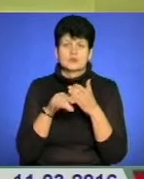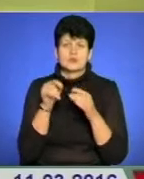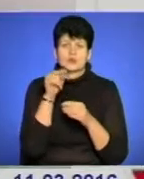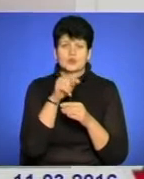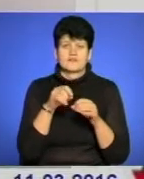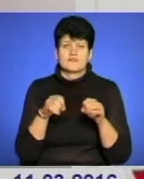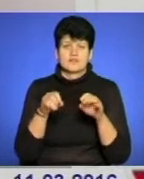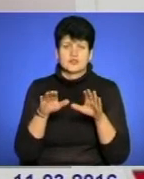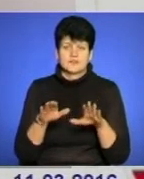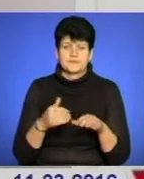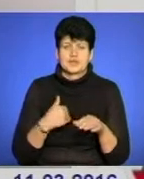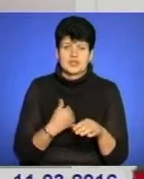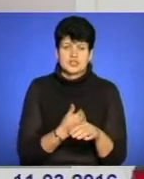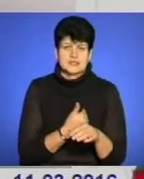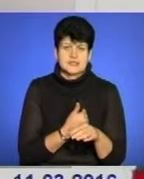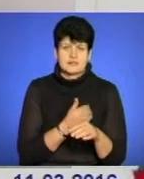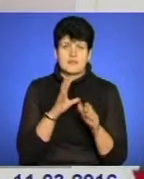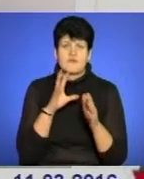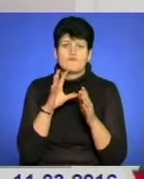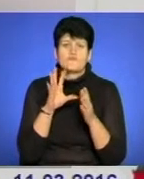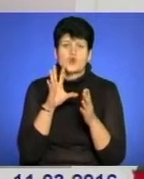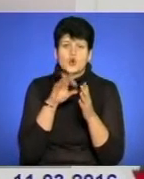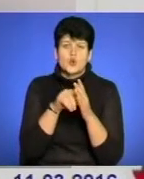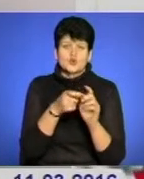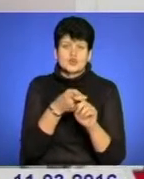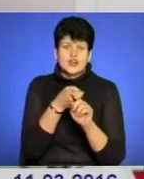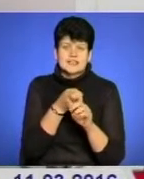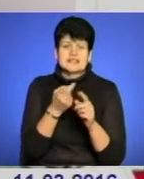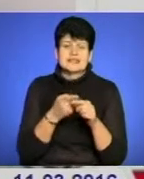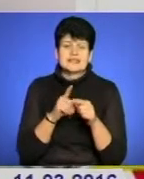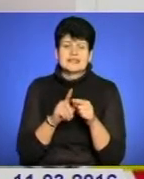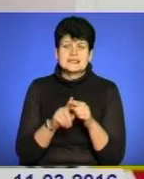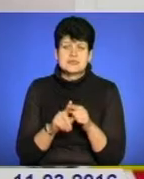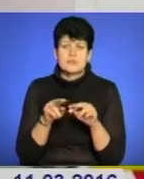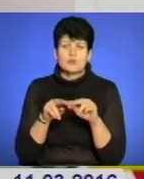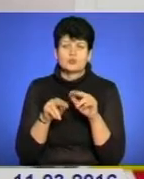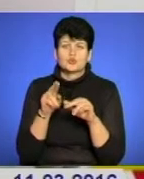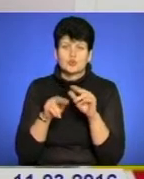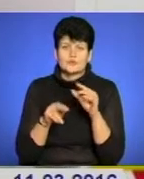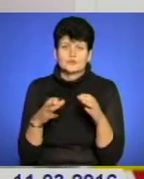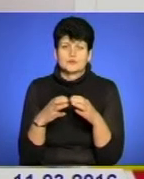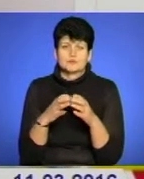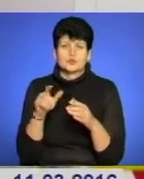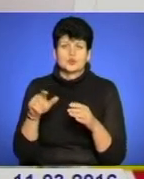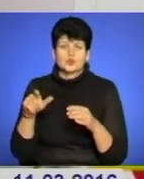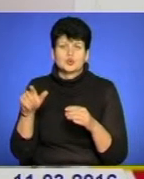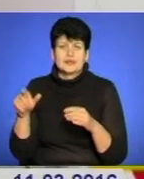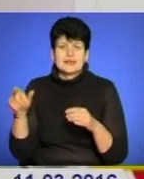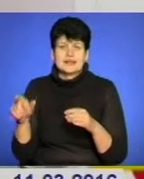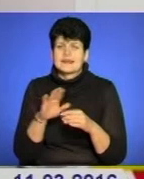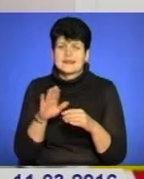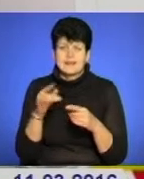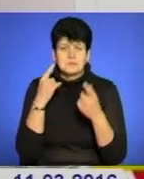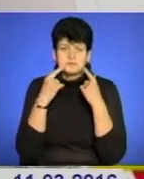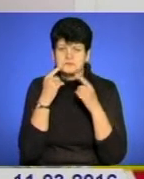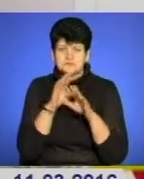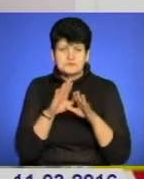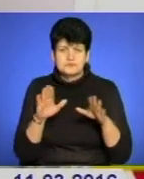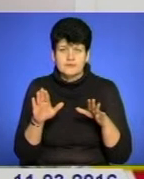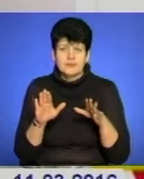вирішенні. Наша ініціатива «Включайся» – це ініціатива по побудові спільноти людей, які не скиглять, які